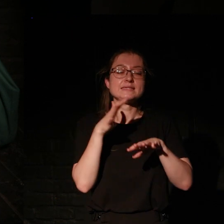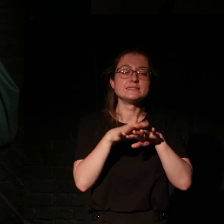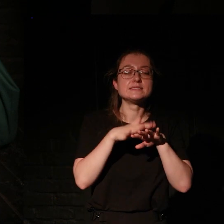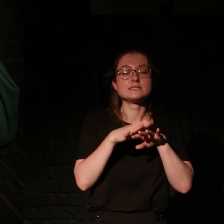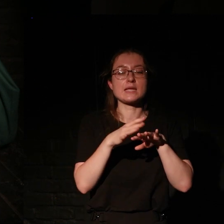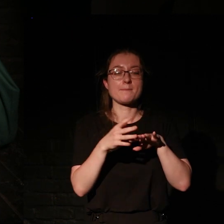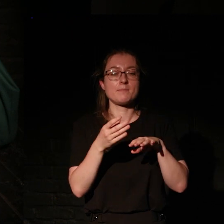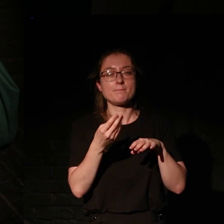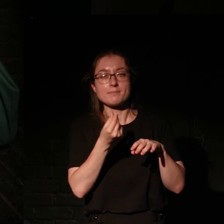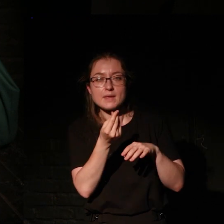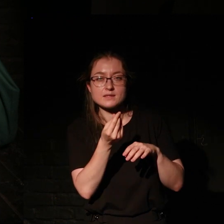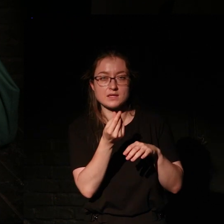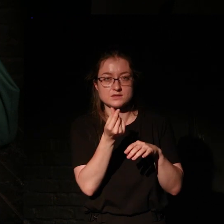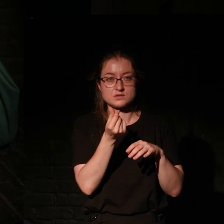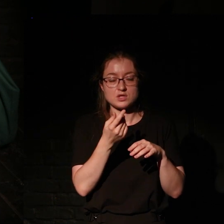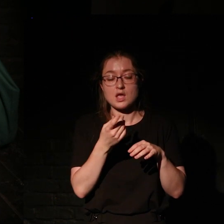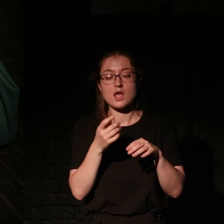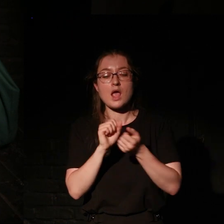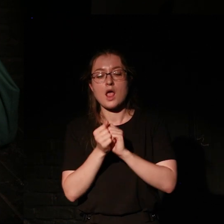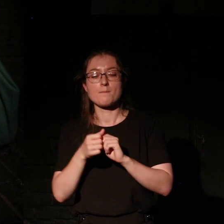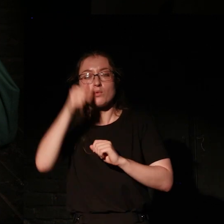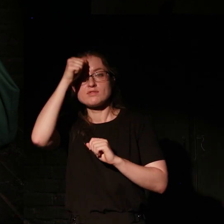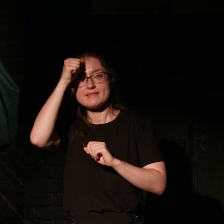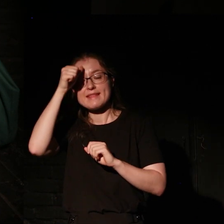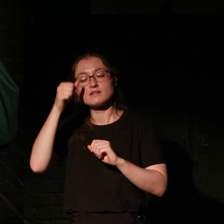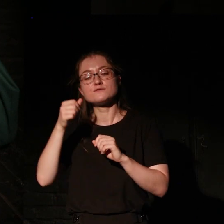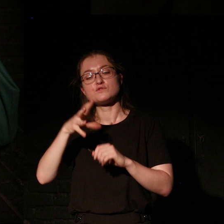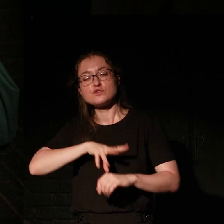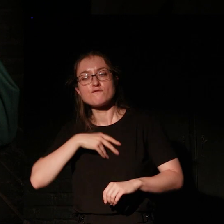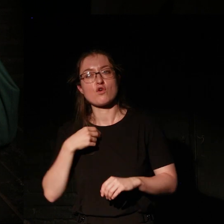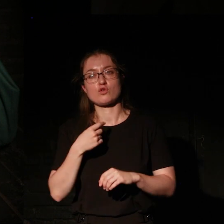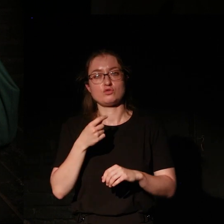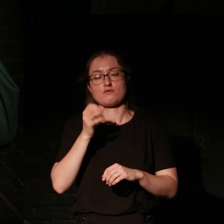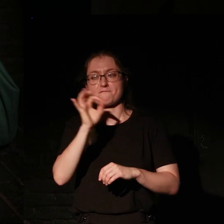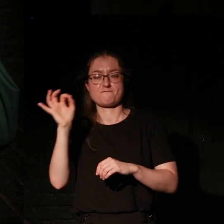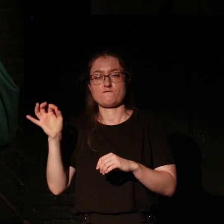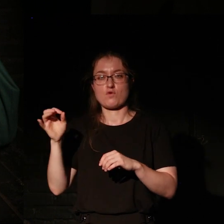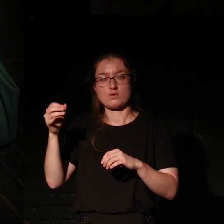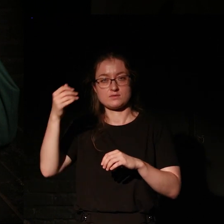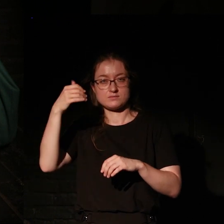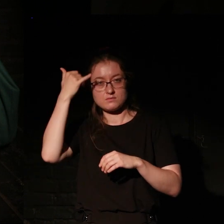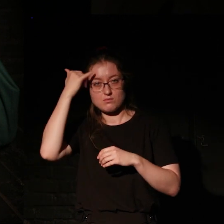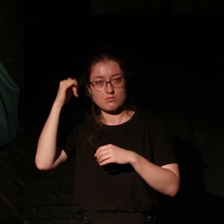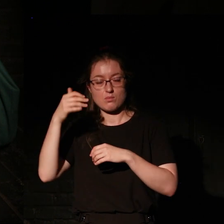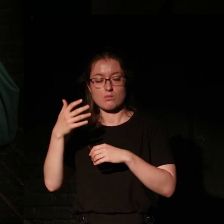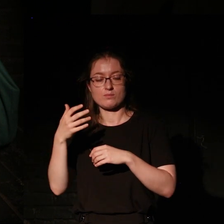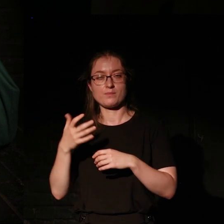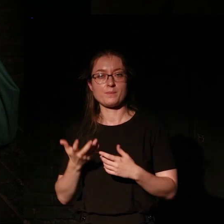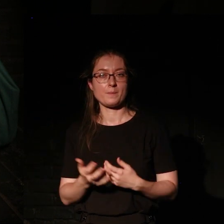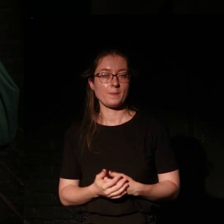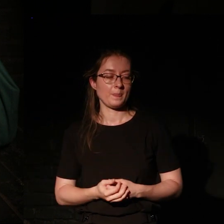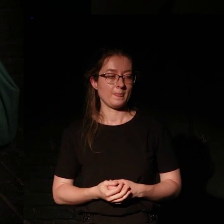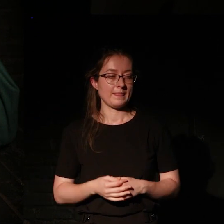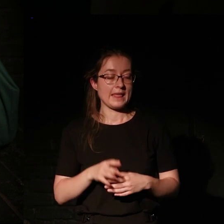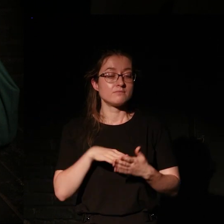chodzi nawet o nazwy świąt, może to jest takie śmieszne, ale w Bibliach XVI-wiecznych, w polskiej, w